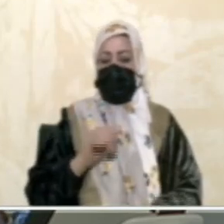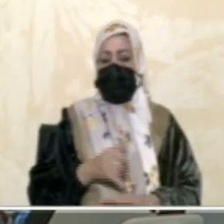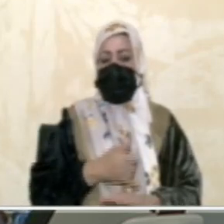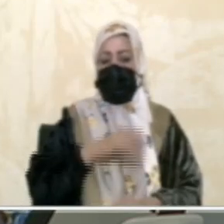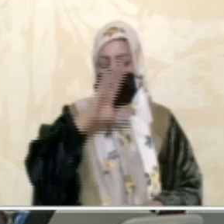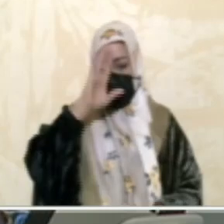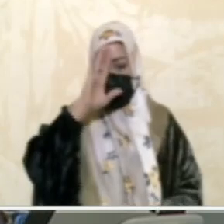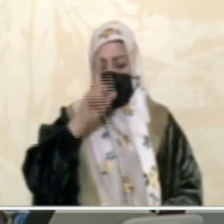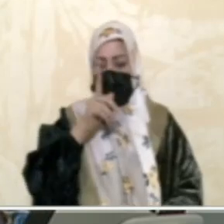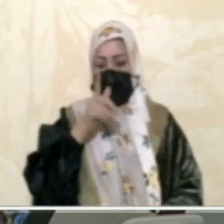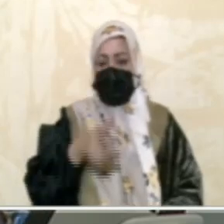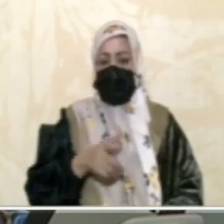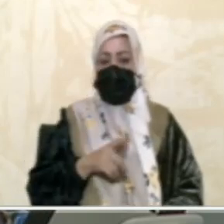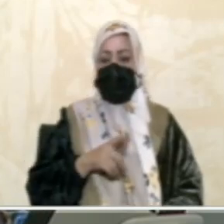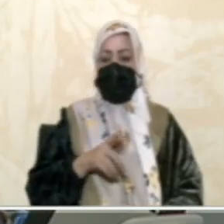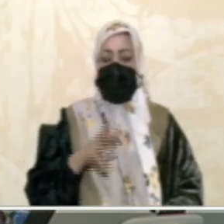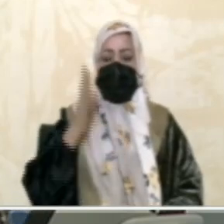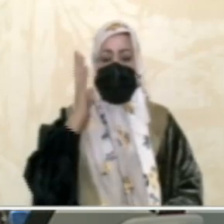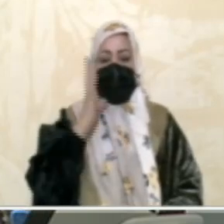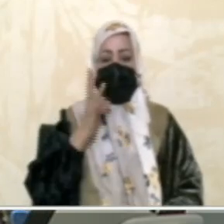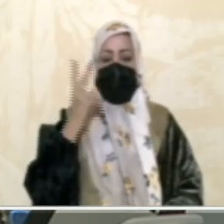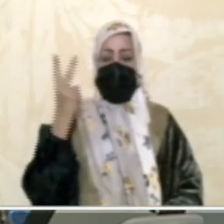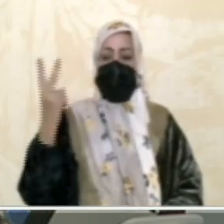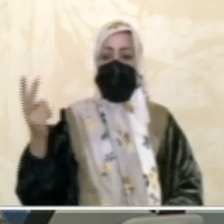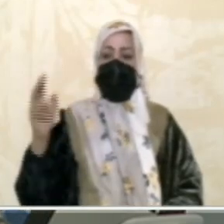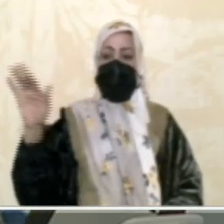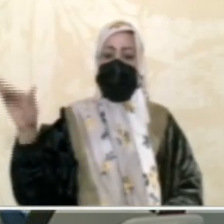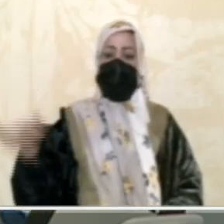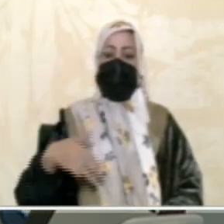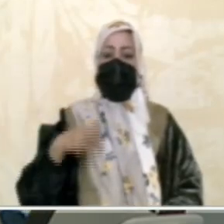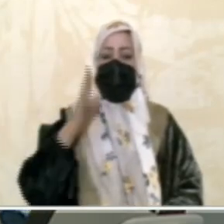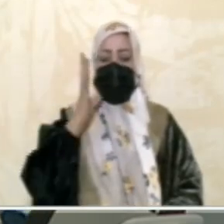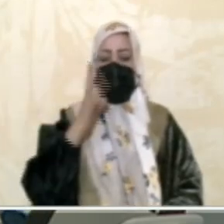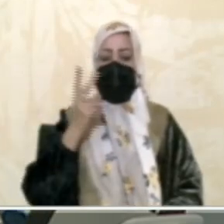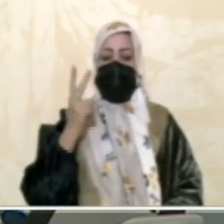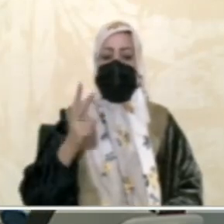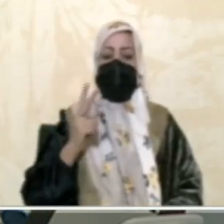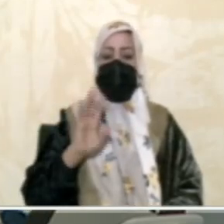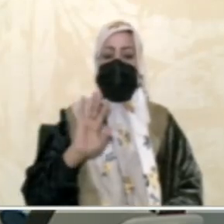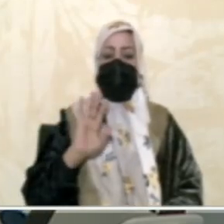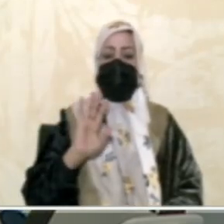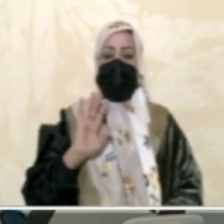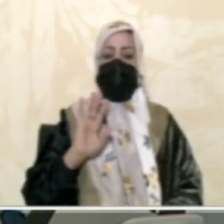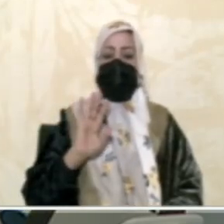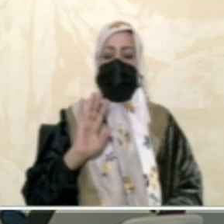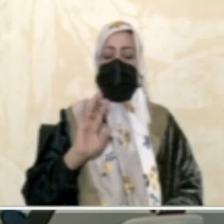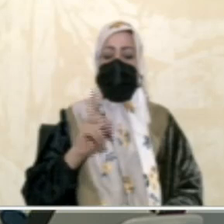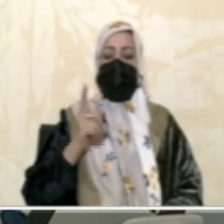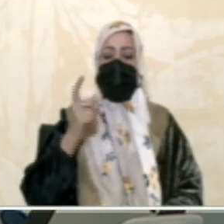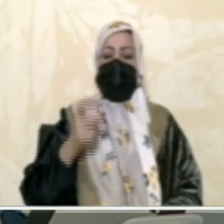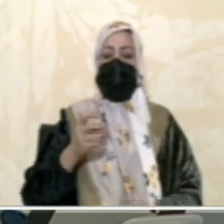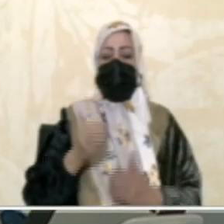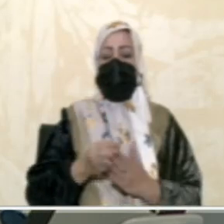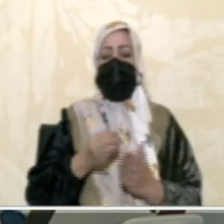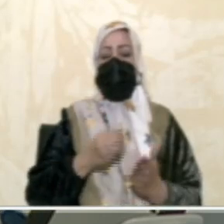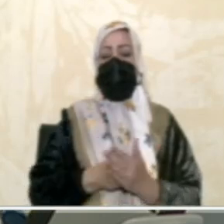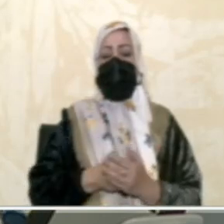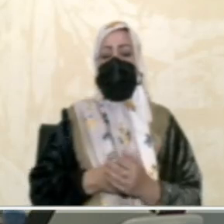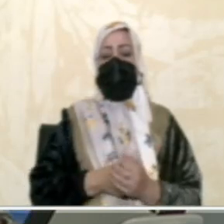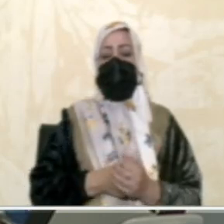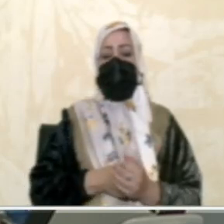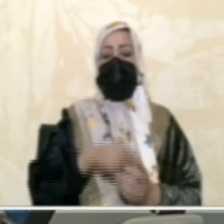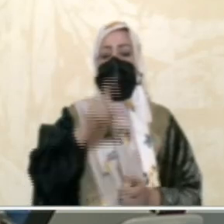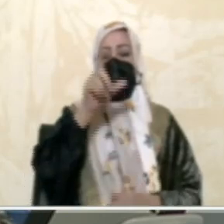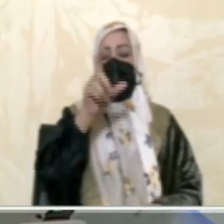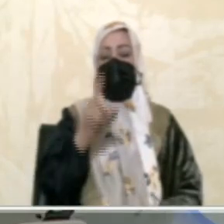مطلوبه الا في اوقات النهي من اوقات النهي اذا كان الخطيب على وبدا في